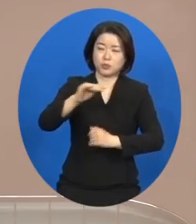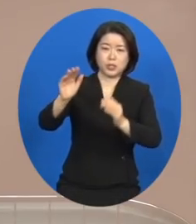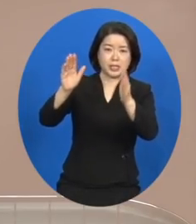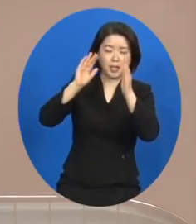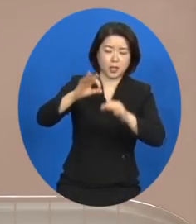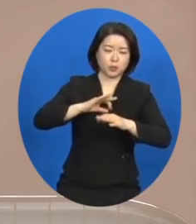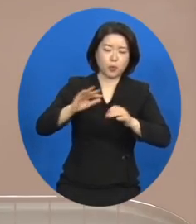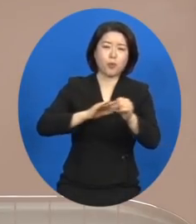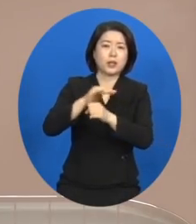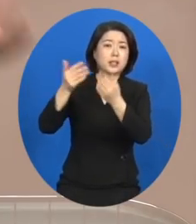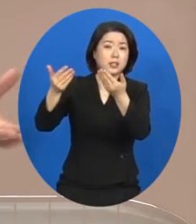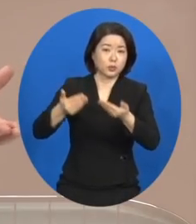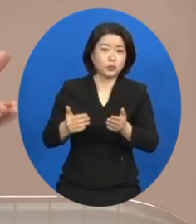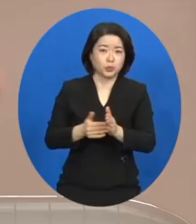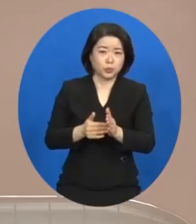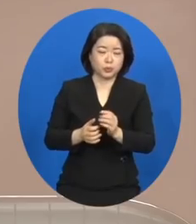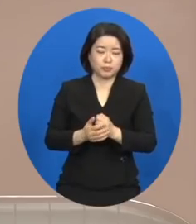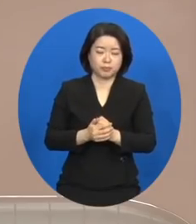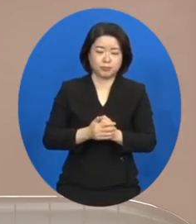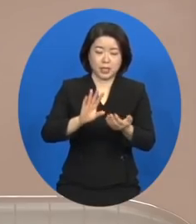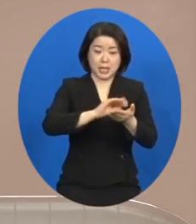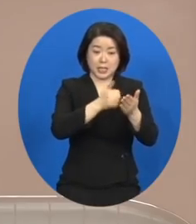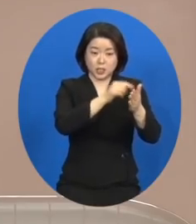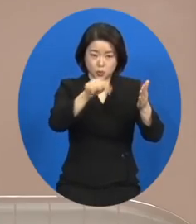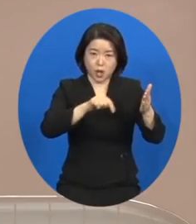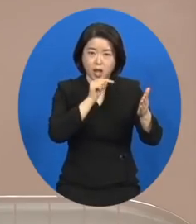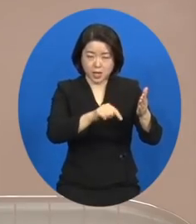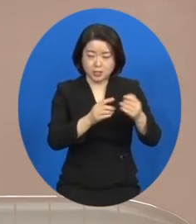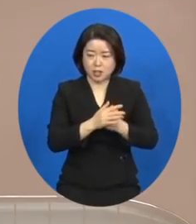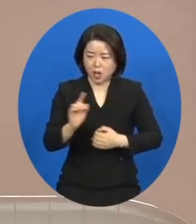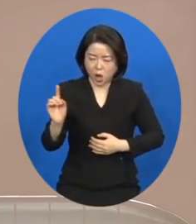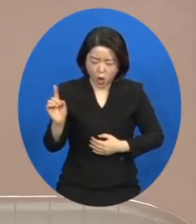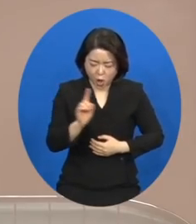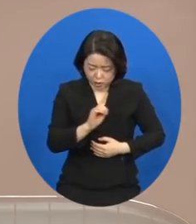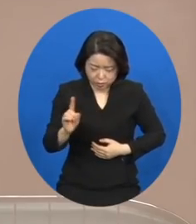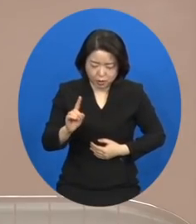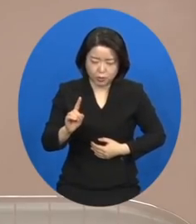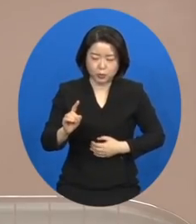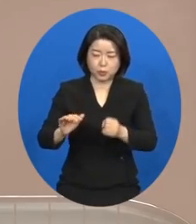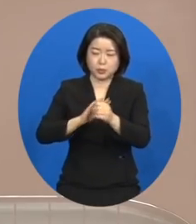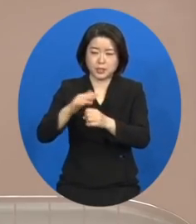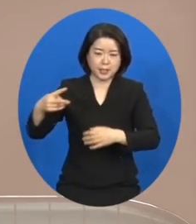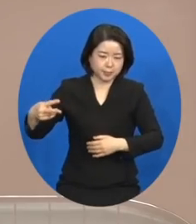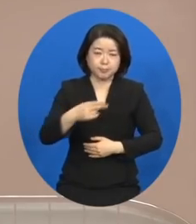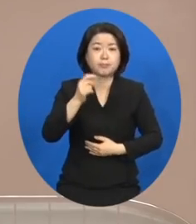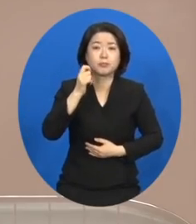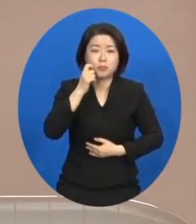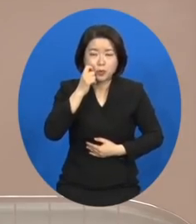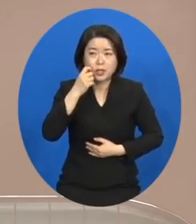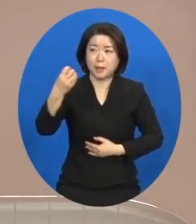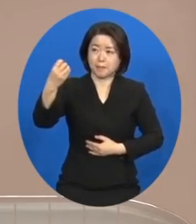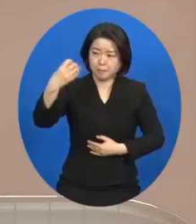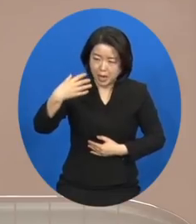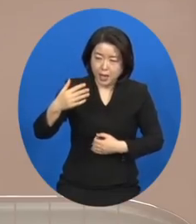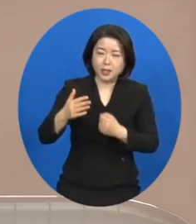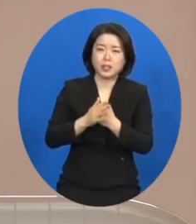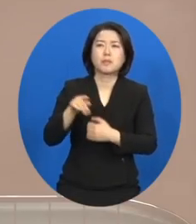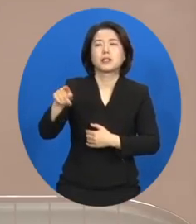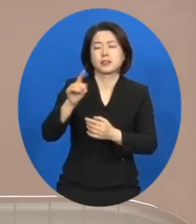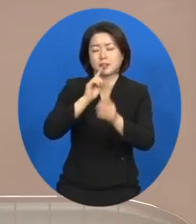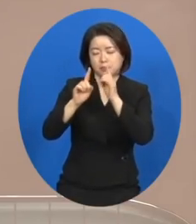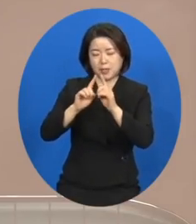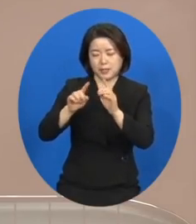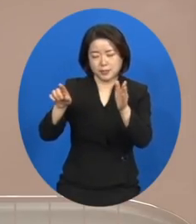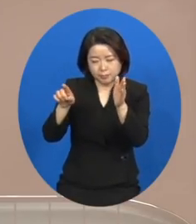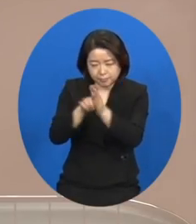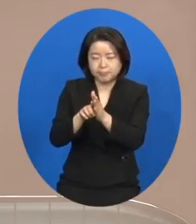주셨는데 그리스도 안에서 그 어떠한 것도 하나님의 그 사랑을 끊을 수 없다고 하셨으니 주여 믿습니다. 그 말씀을